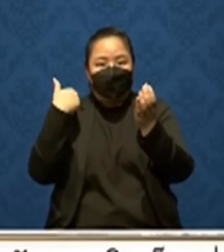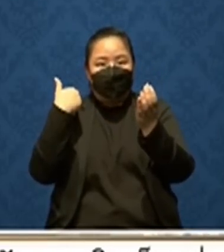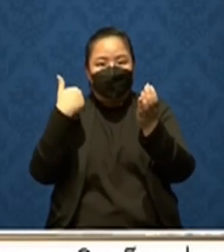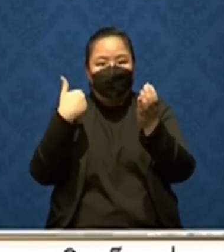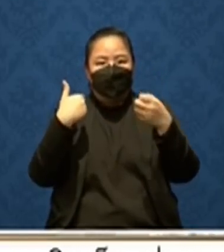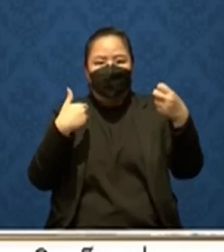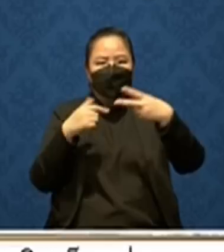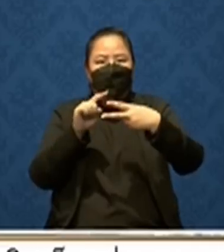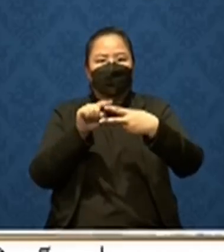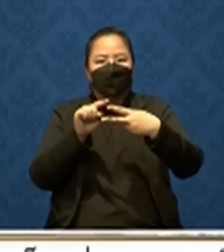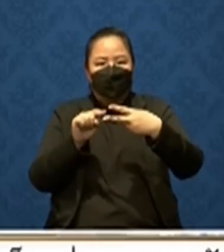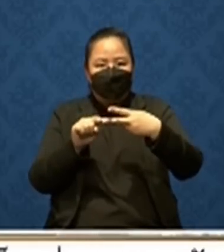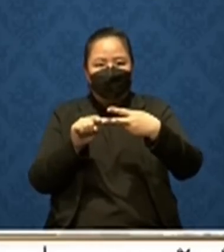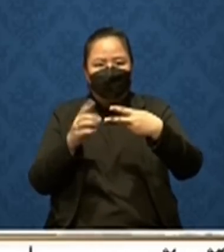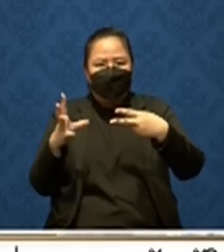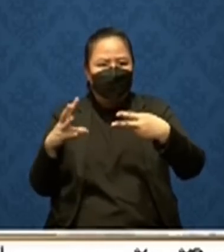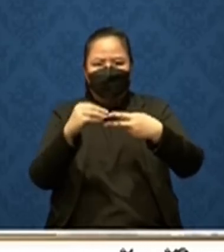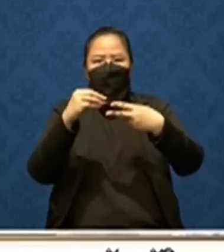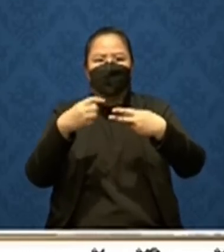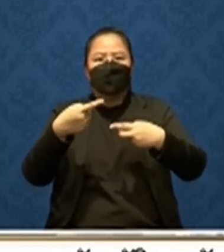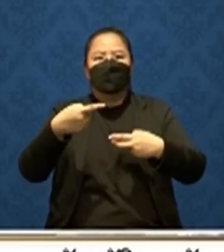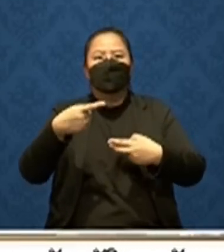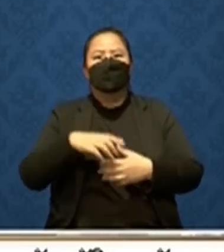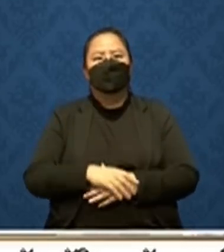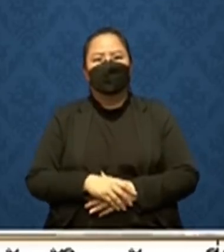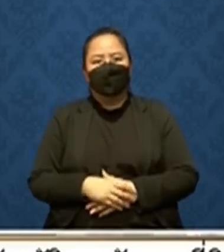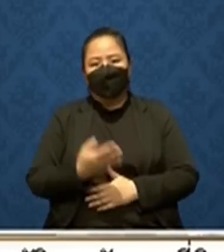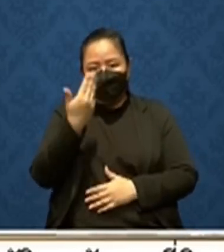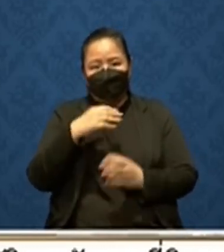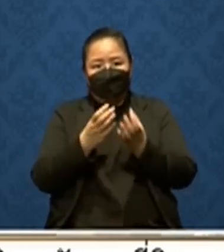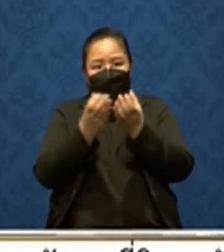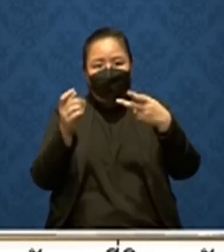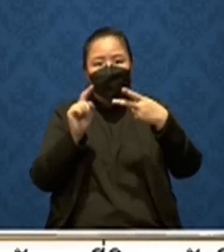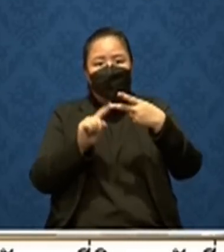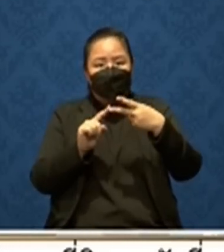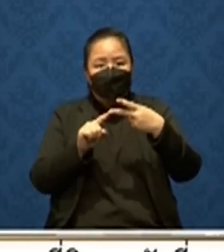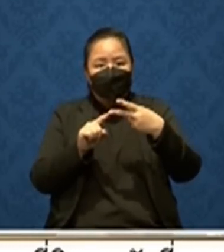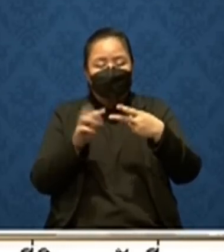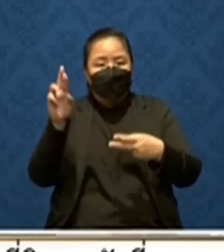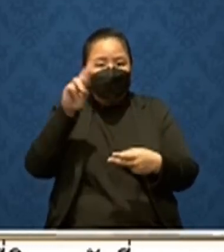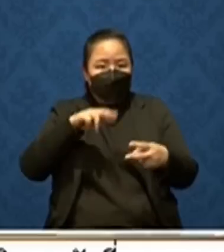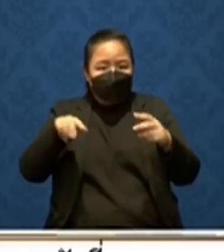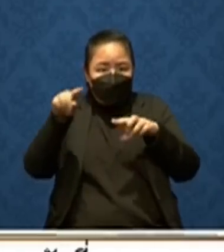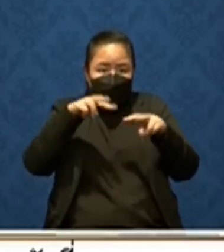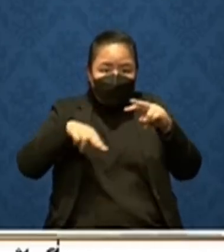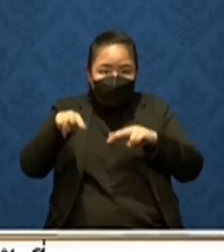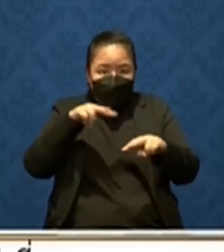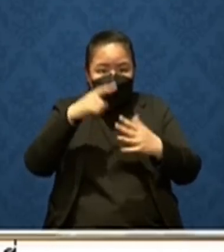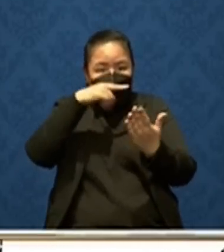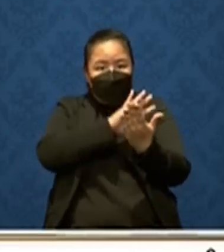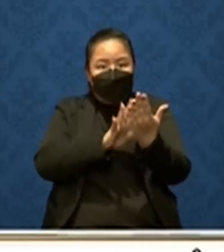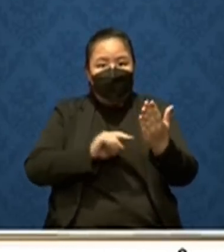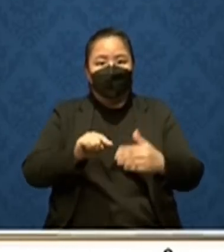ฉบับเดียวค่ะเพื่อจะใช้แล้วนวลฉบับที่ 2ในการบริหารประเทศที่บนเฉพาะกาล